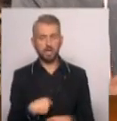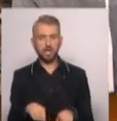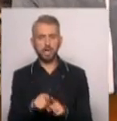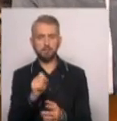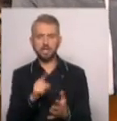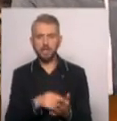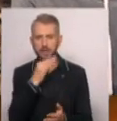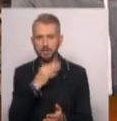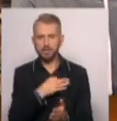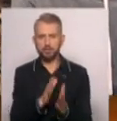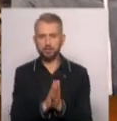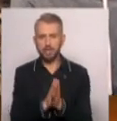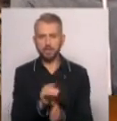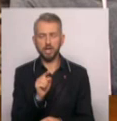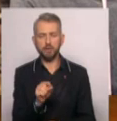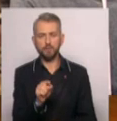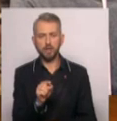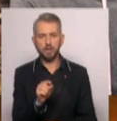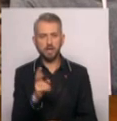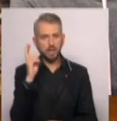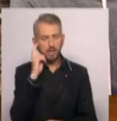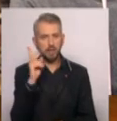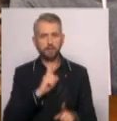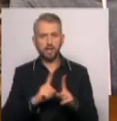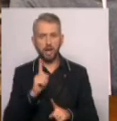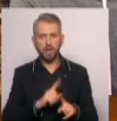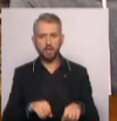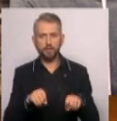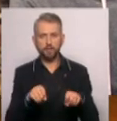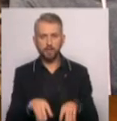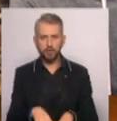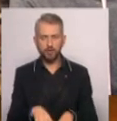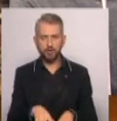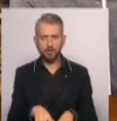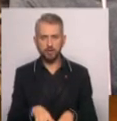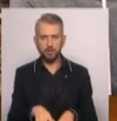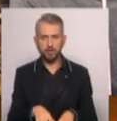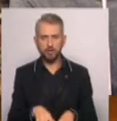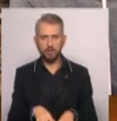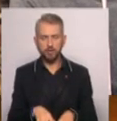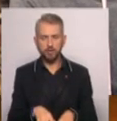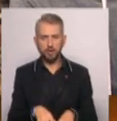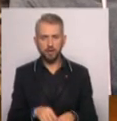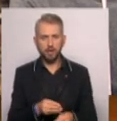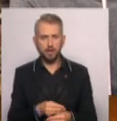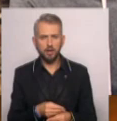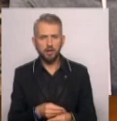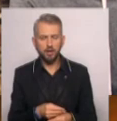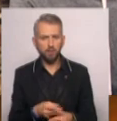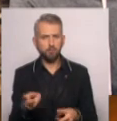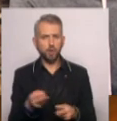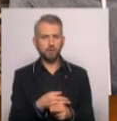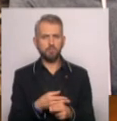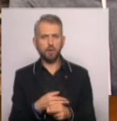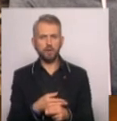питання. Скажіть, нас колись саме Київрадосна вирішила зробити Київрадосну допомогу і позбавила нас саме